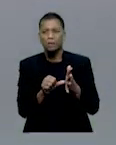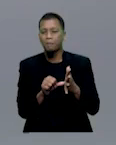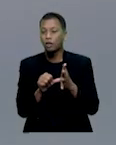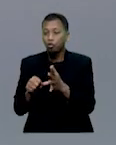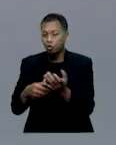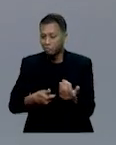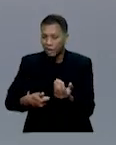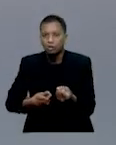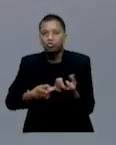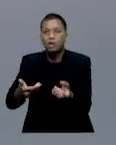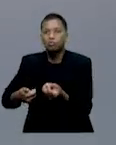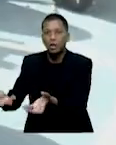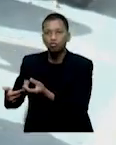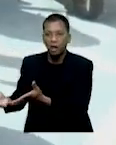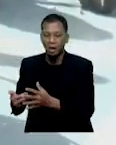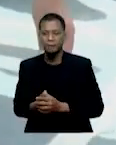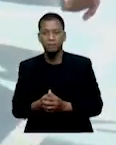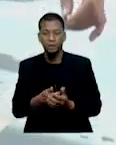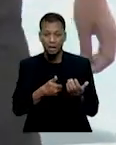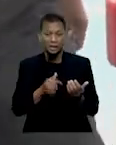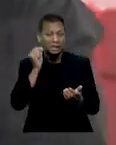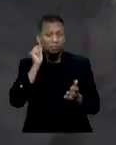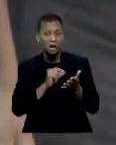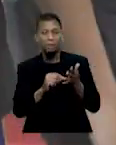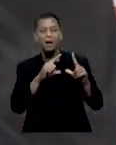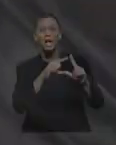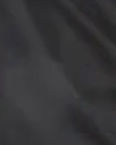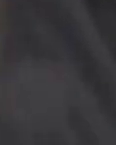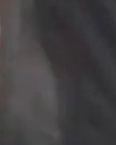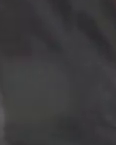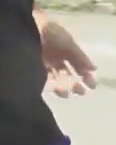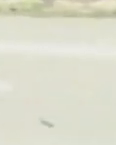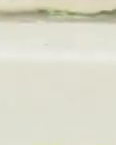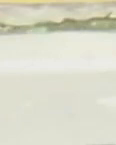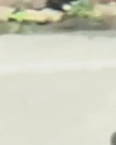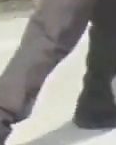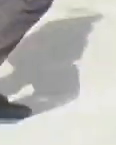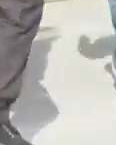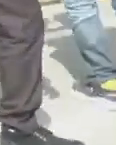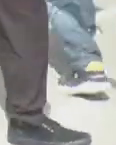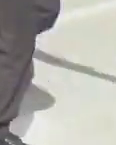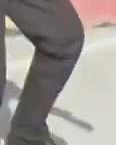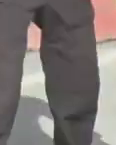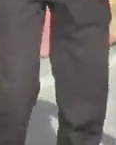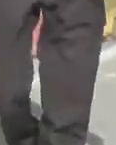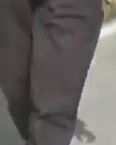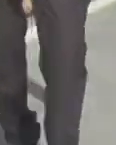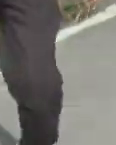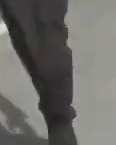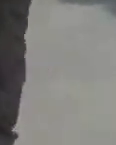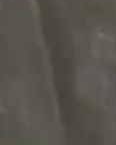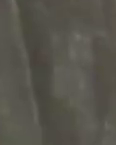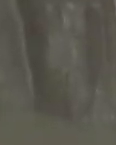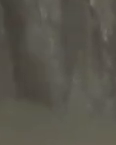perempuan muda di bawah umur AM. AM dan pacarnya diduga menjual bayinya melalui media sosial dengan harga 11 juta rupiah. Bayi